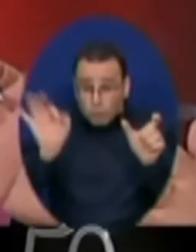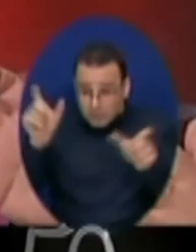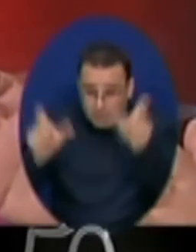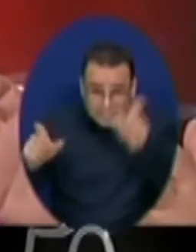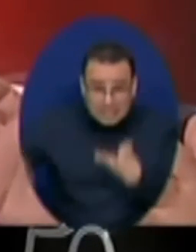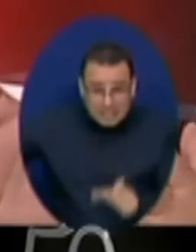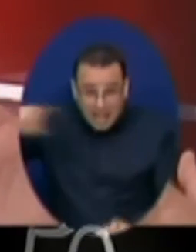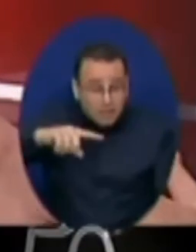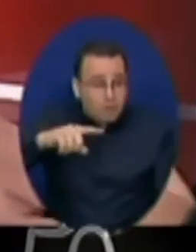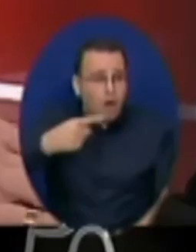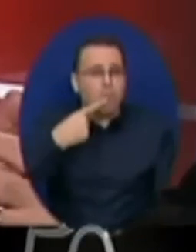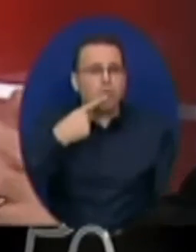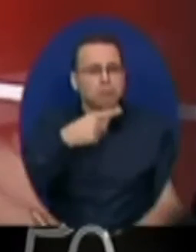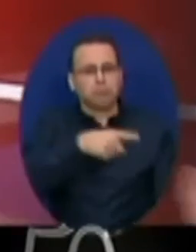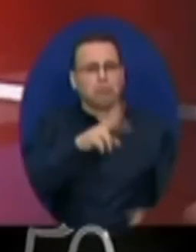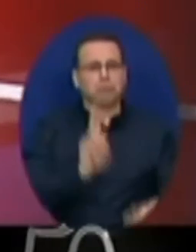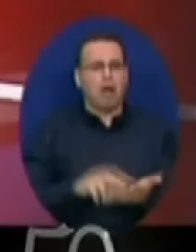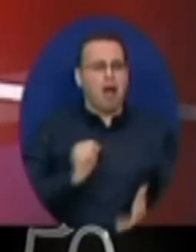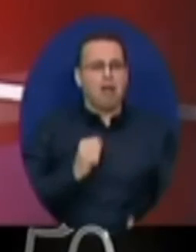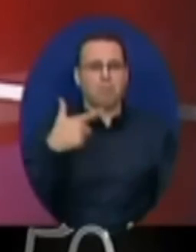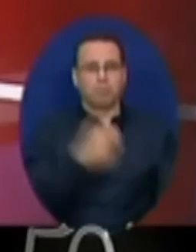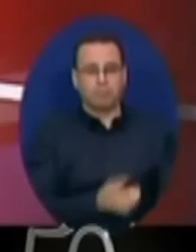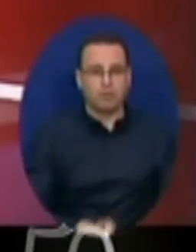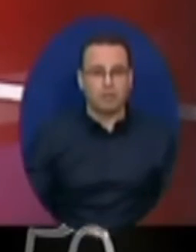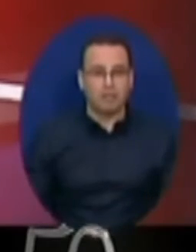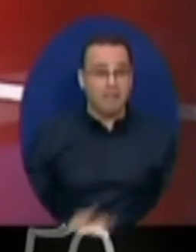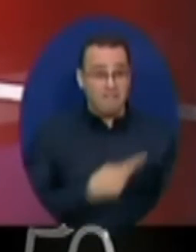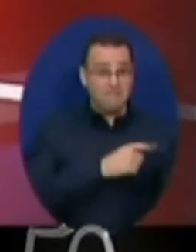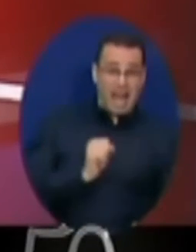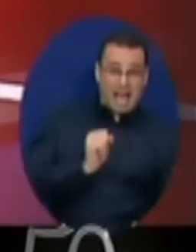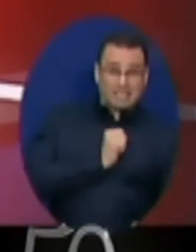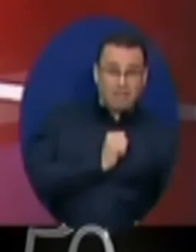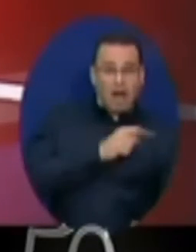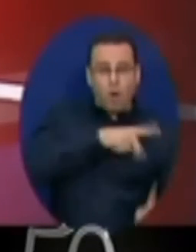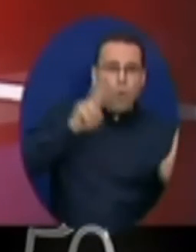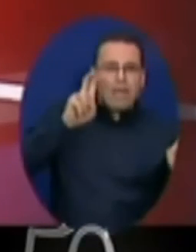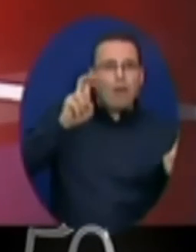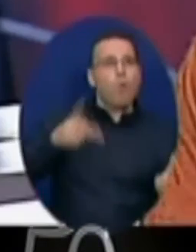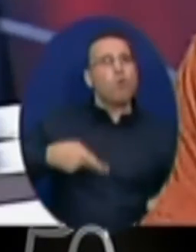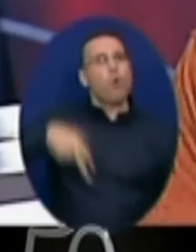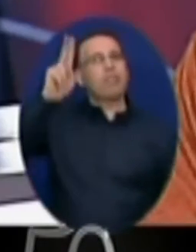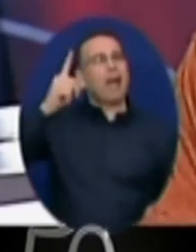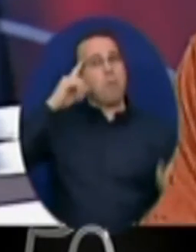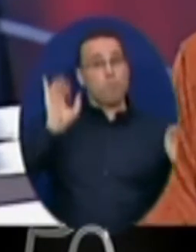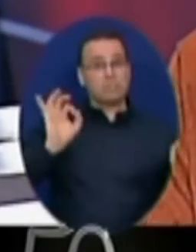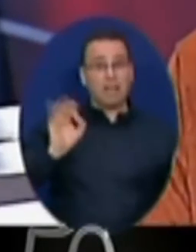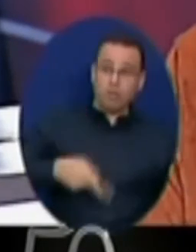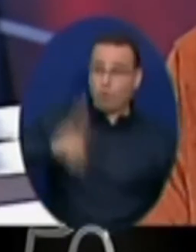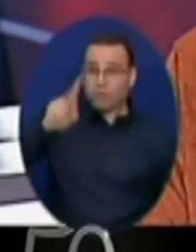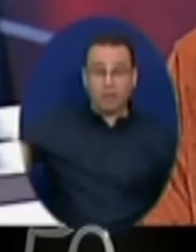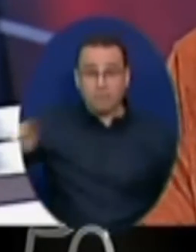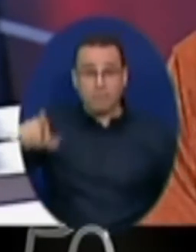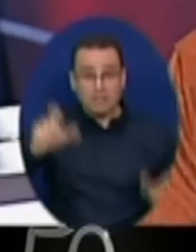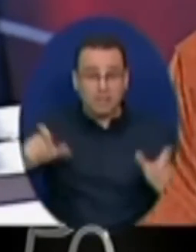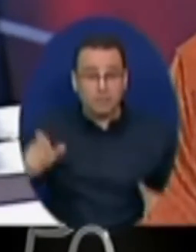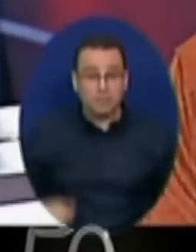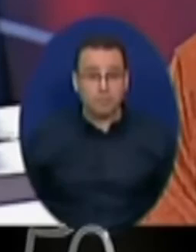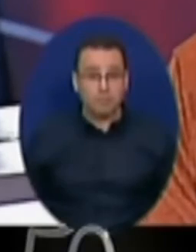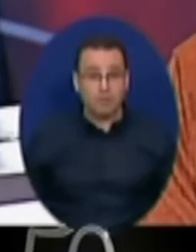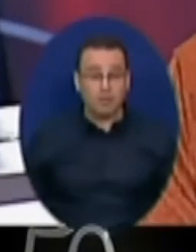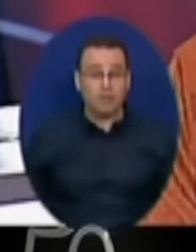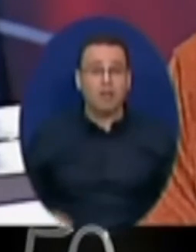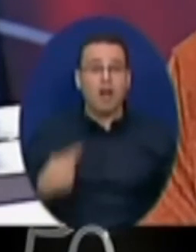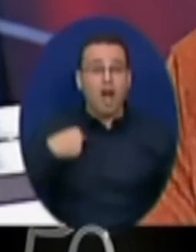מוצא את עצמו שהוא נמצא במקום יותר מוסרי מהחברה שהוא מגן עליה. קודם כל, זה באמת ראוי לציון שהצבא נמצא שם. אני